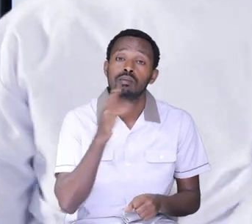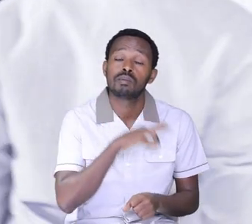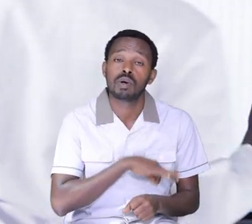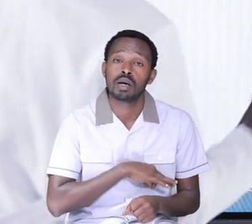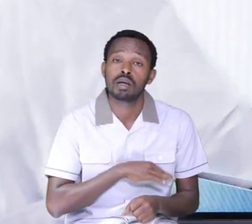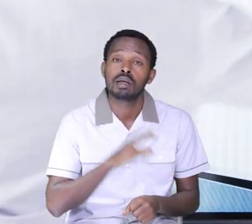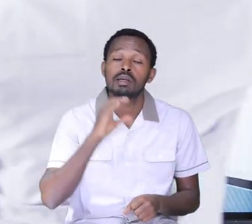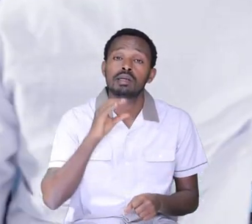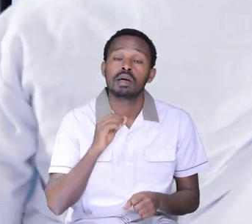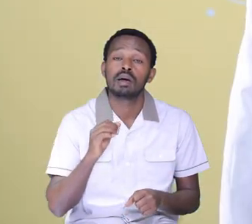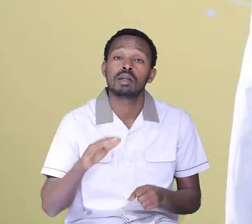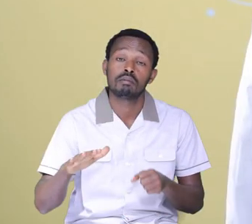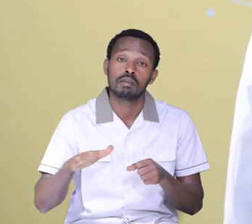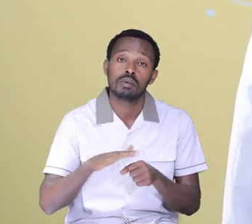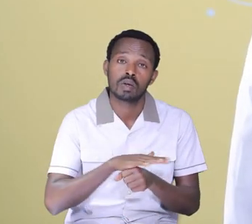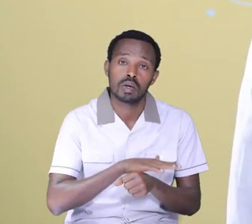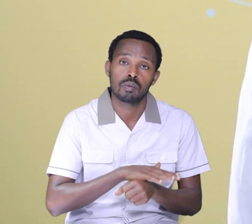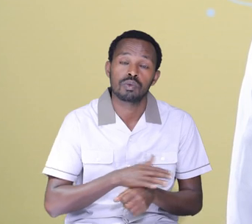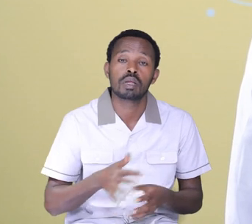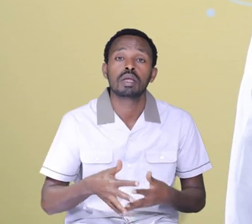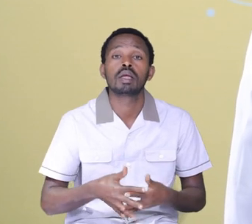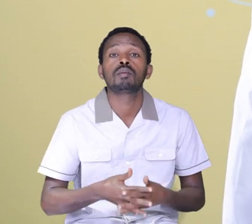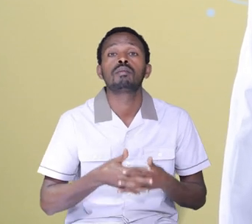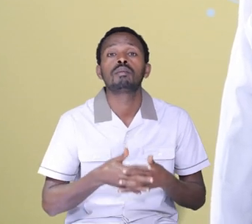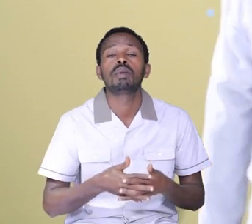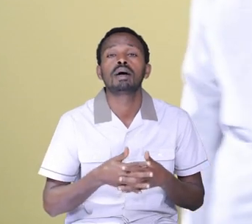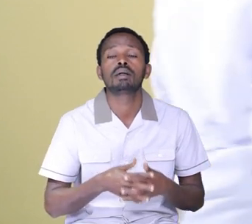gaumsa mashiniti shenkun mallatto gafiti